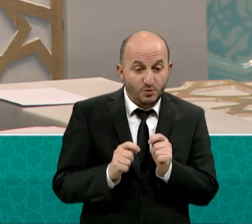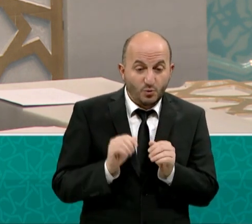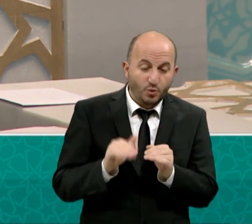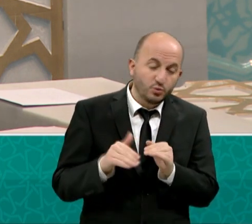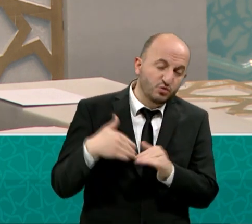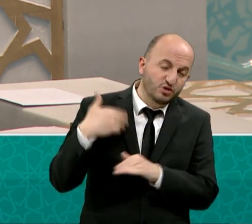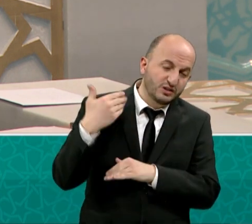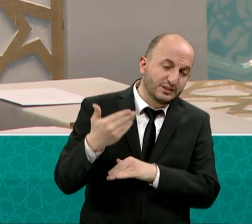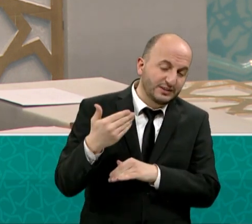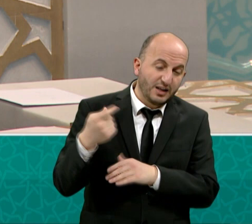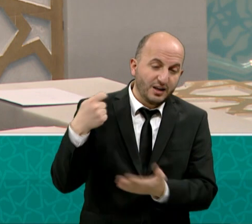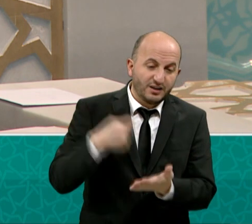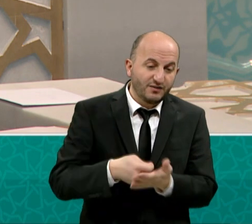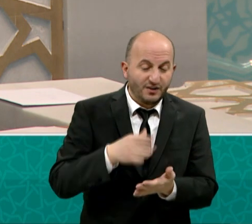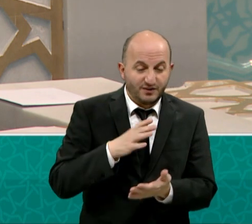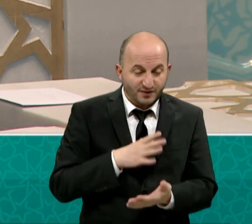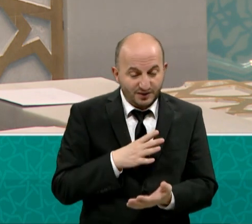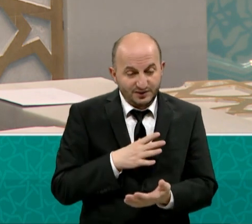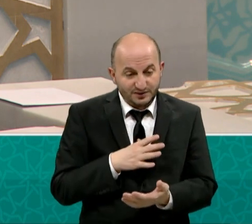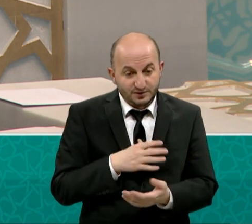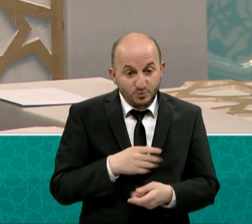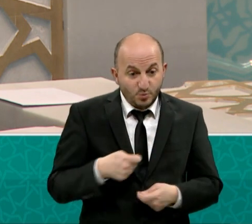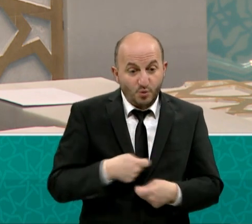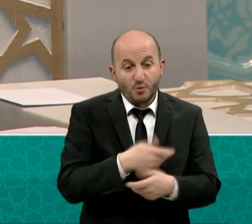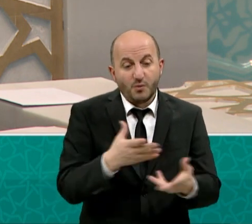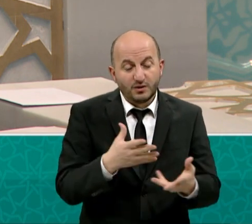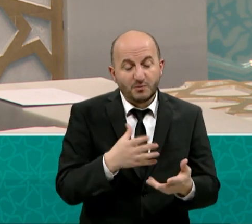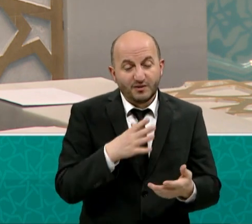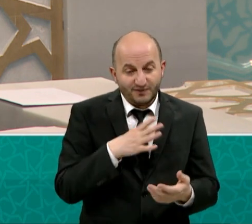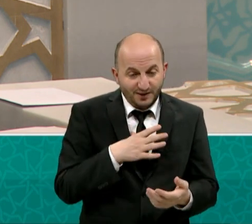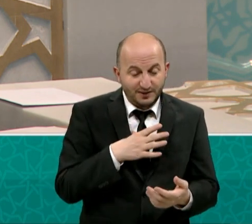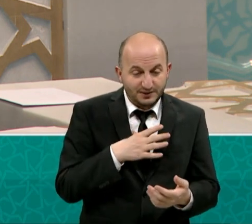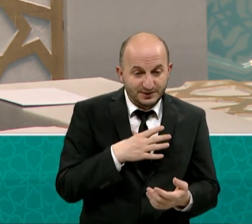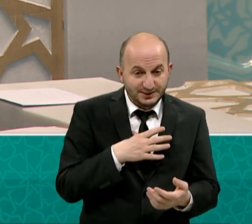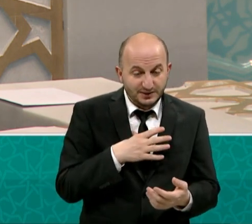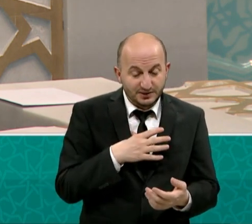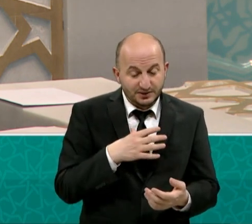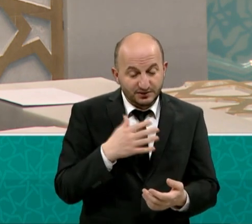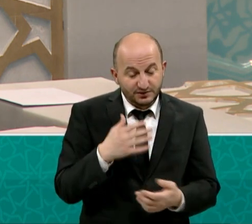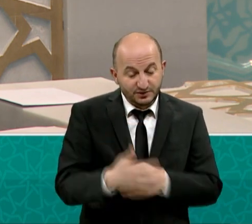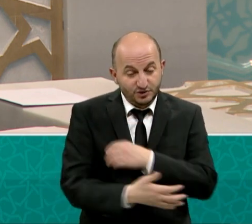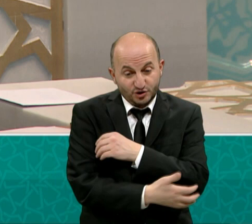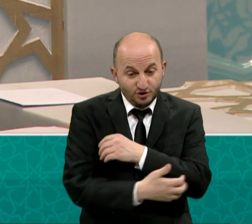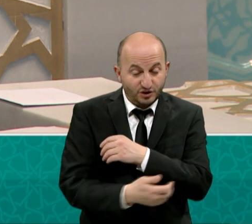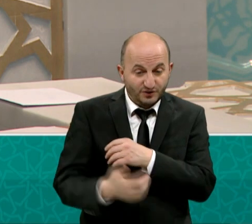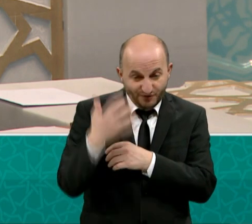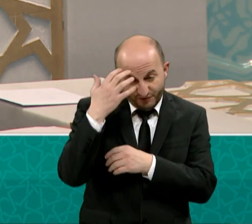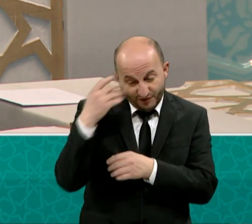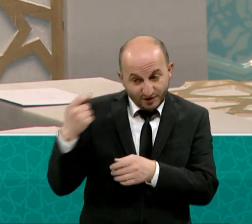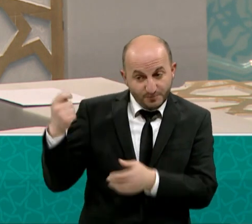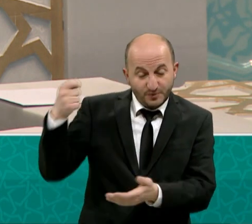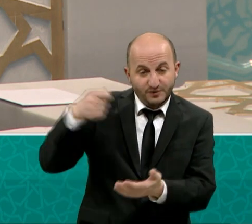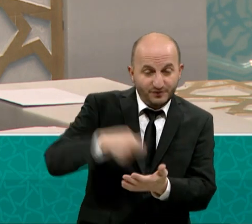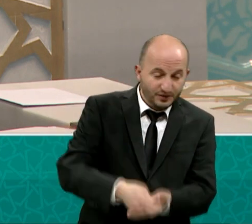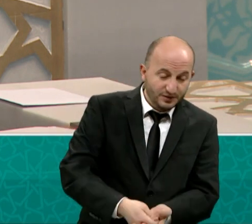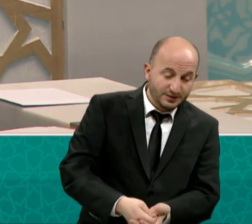dışında infak var. Cömert davranmak var değerli kardeşlerim, zekat verilecek. Bakın, hem